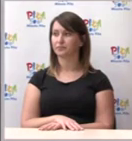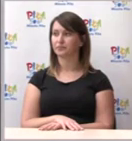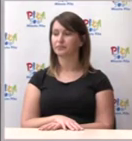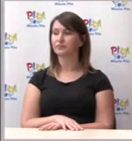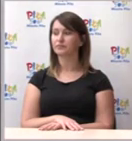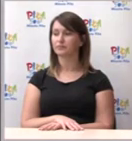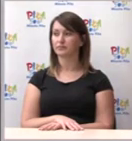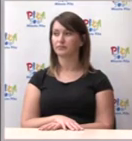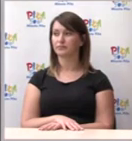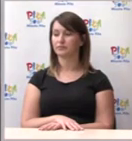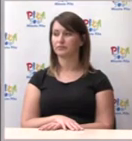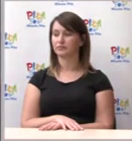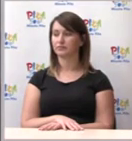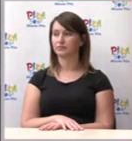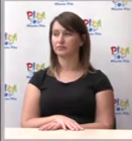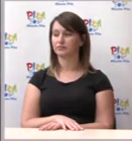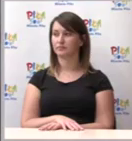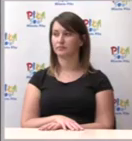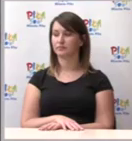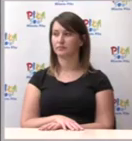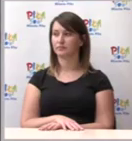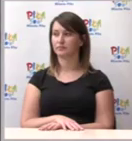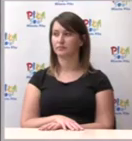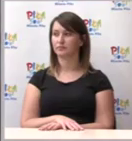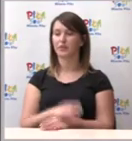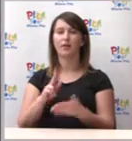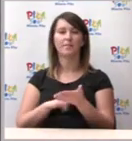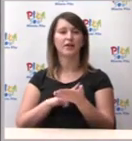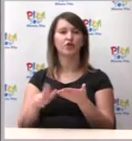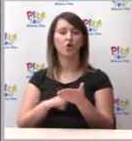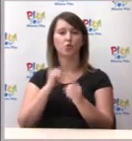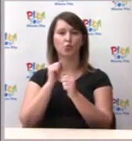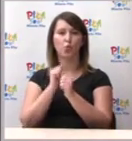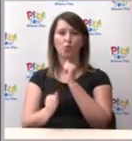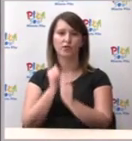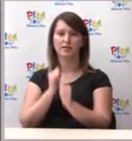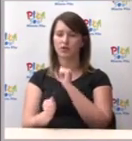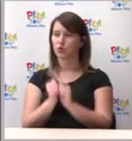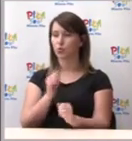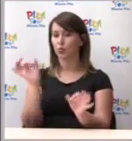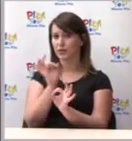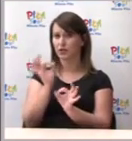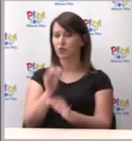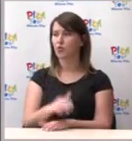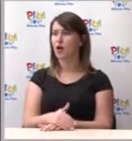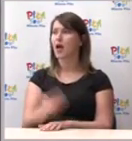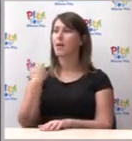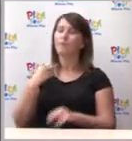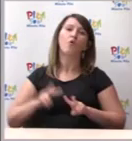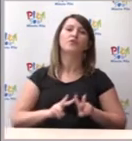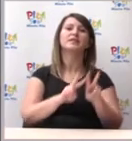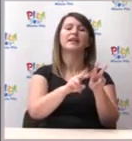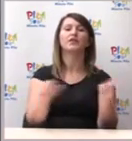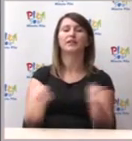Przechodząc do dzisiejszych czasów, powiem, że w miesiącu styczniu bodajże skierowałem do starostwa